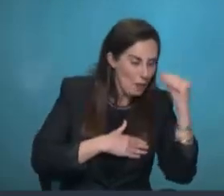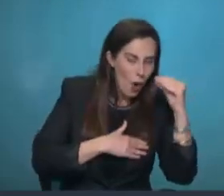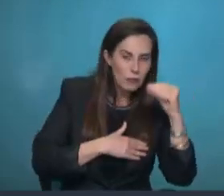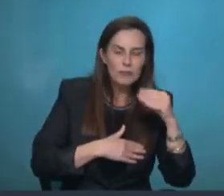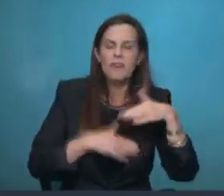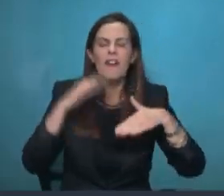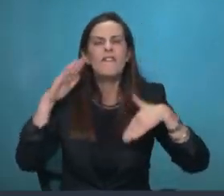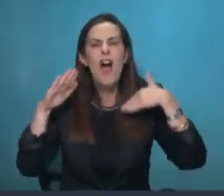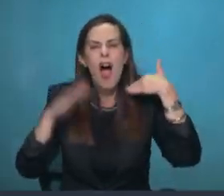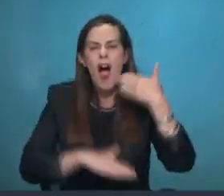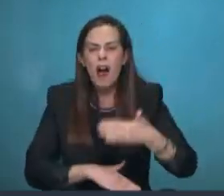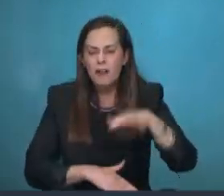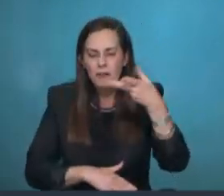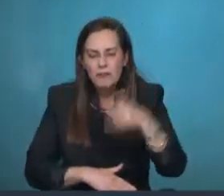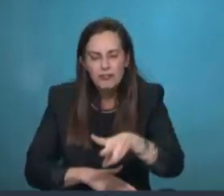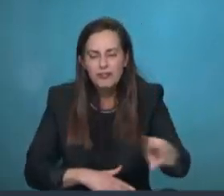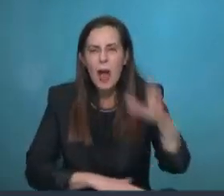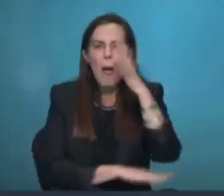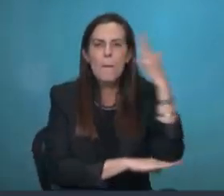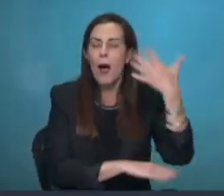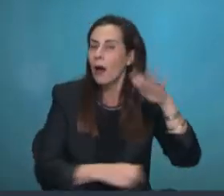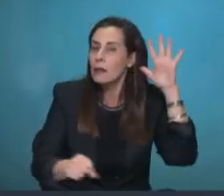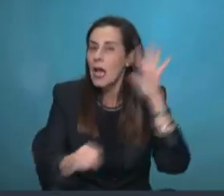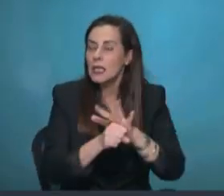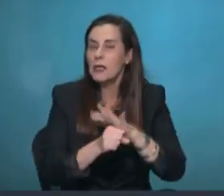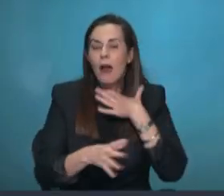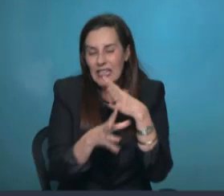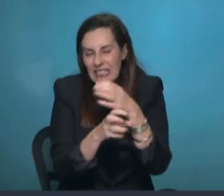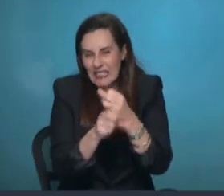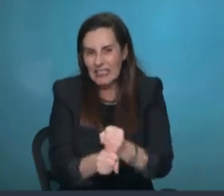יותר ביער אשתאו לאחר שנאנסה ונחנקה למוות.